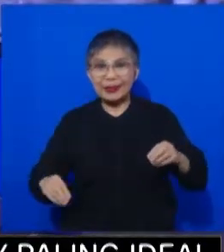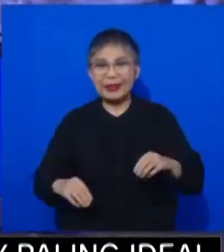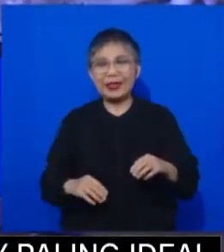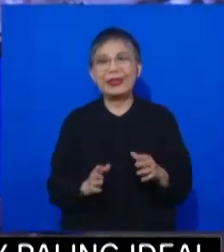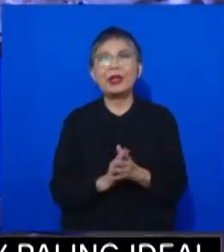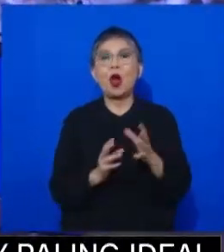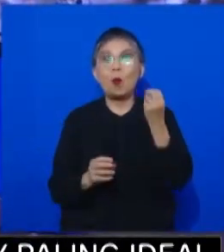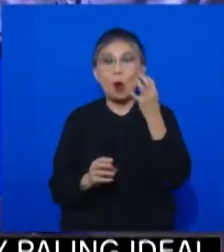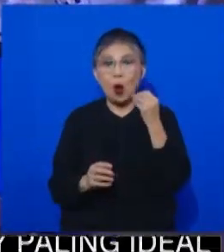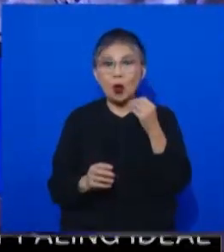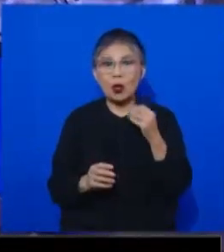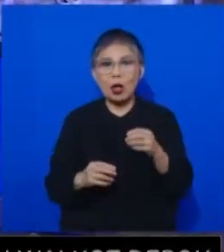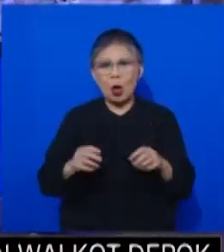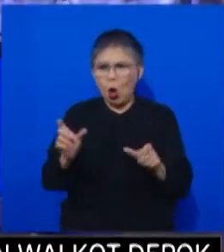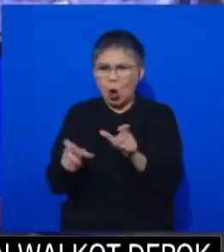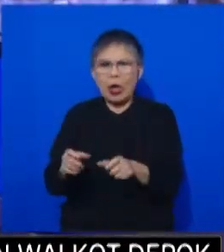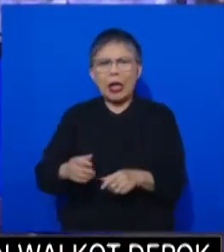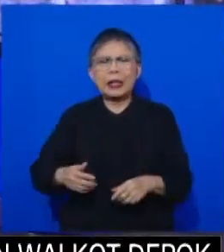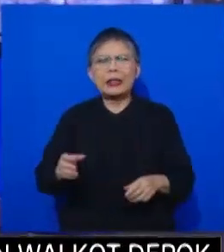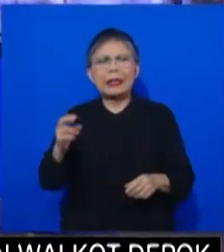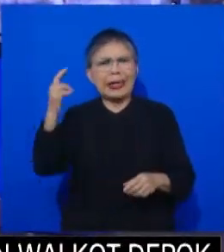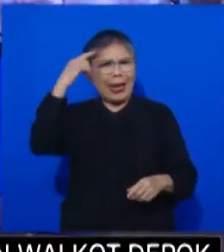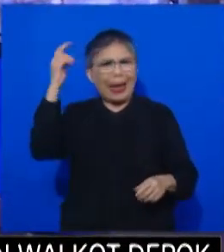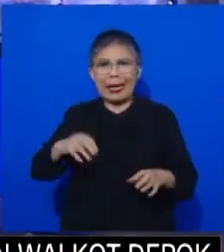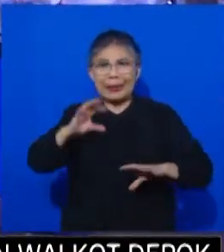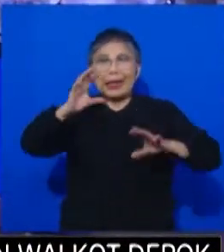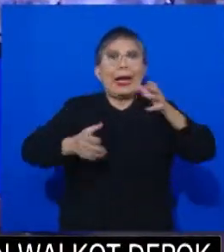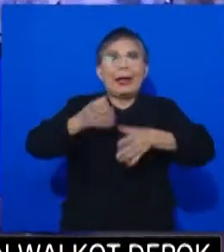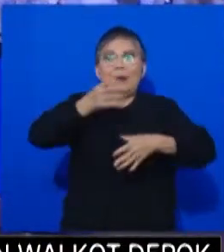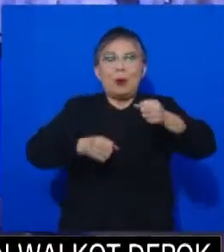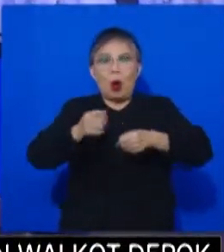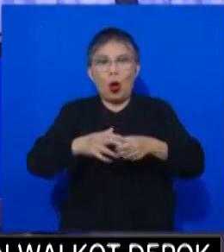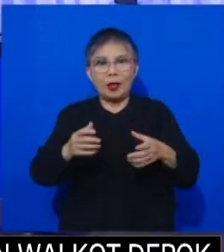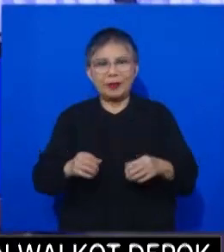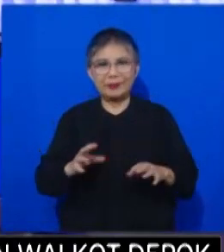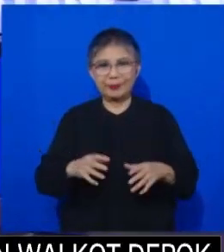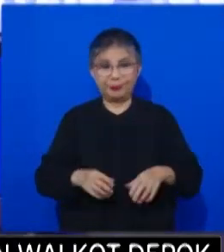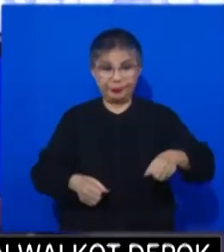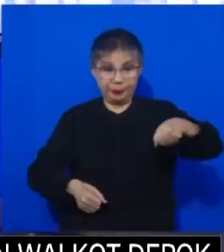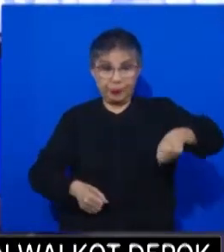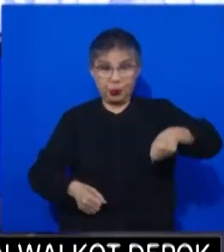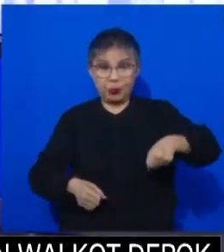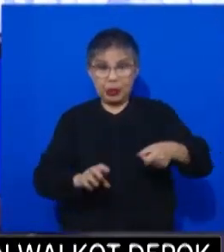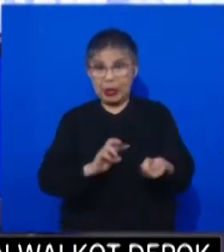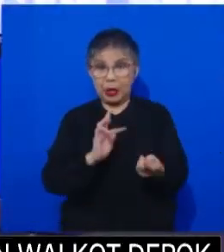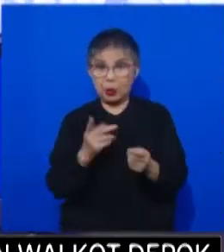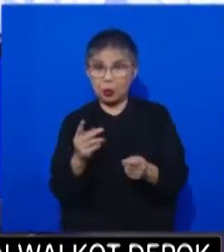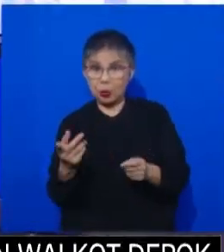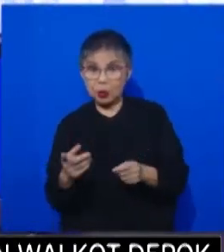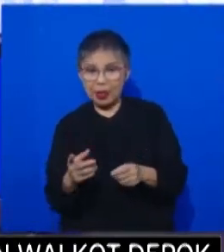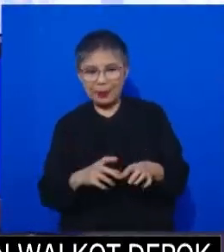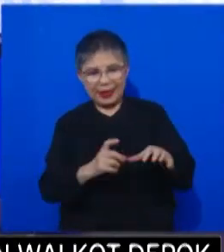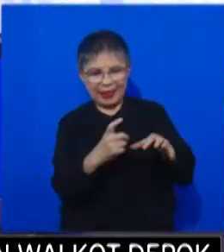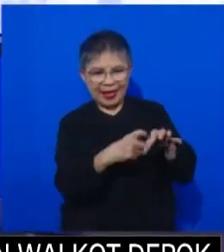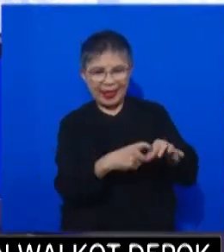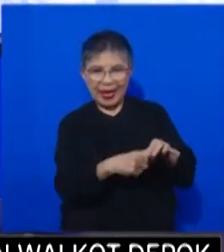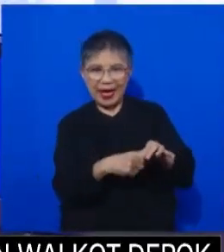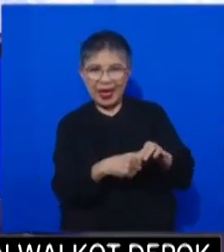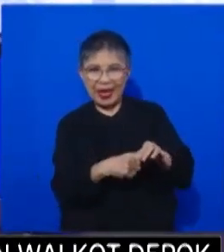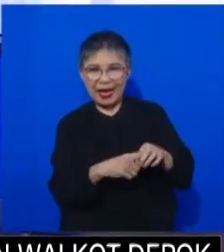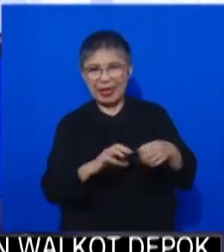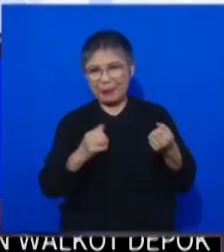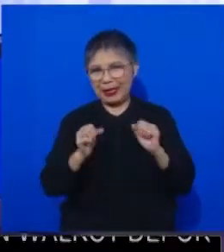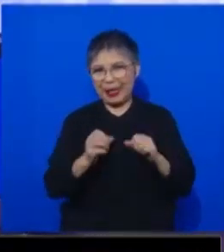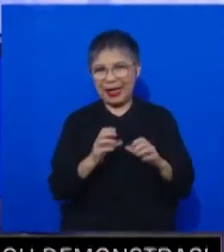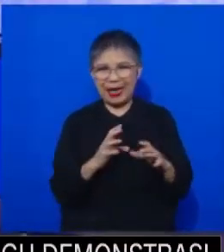pengantar nekat memanjat pohon. Sementara itu agar koper tidak tertukar, para calon haji memberikan penanda unik. Mulai dari mainan